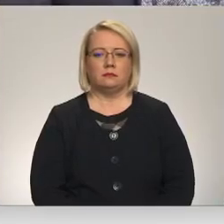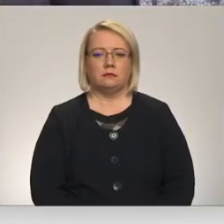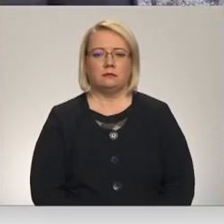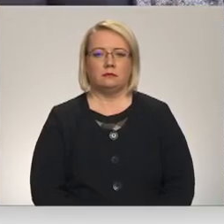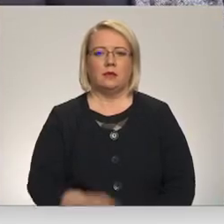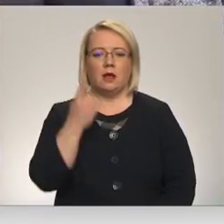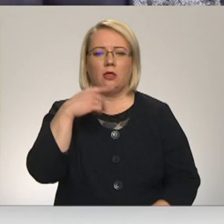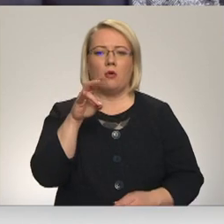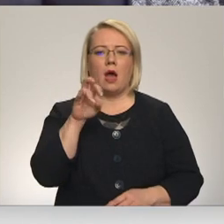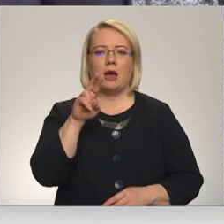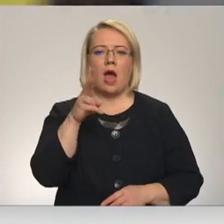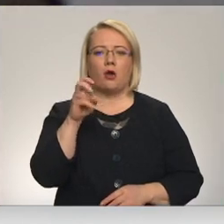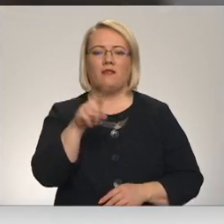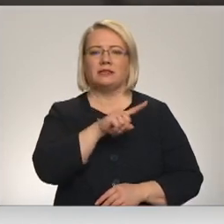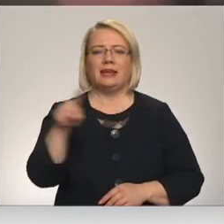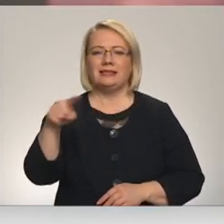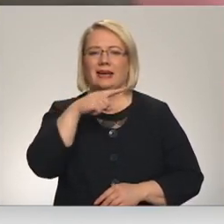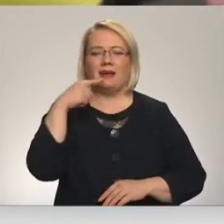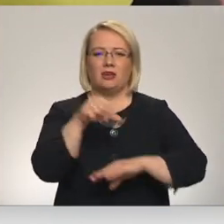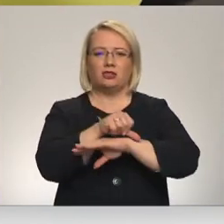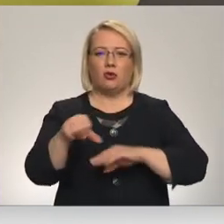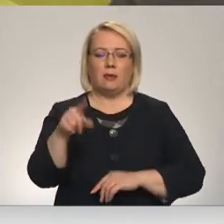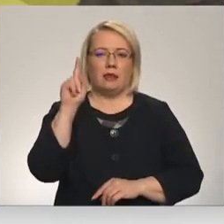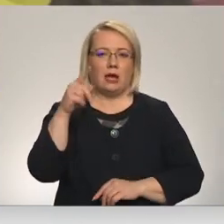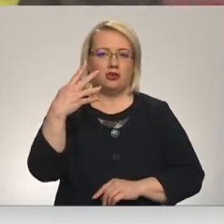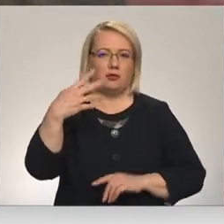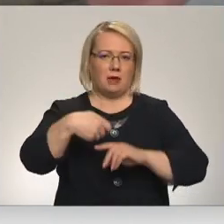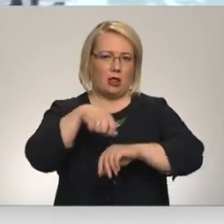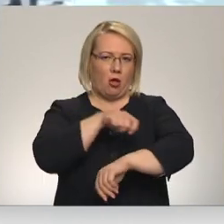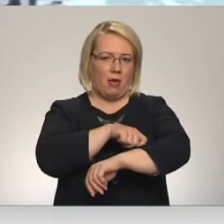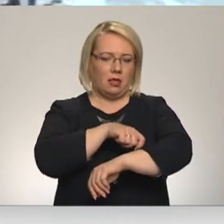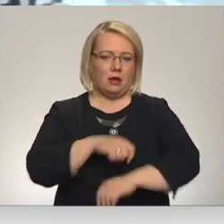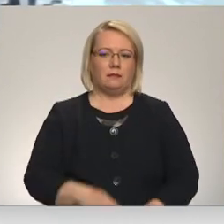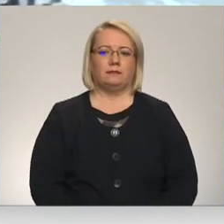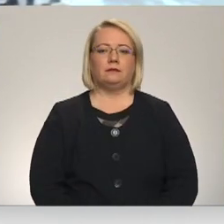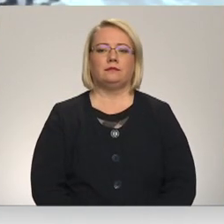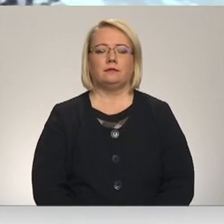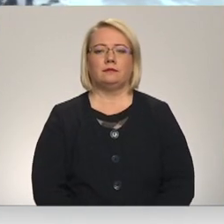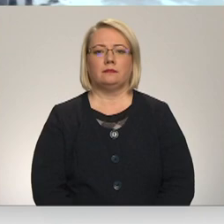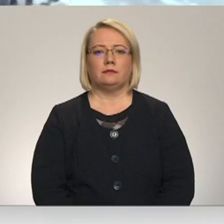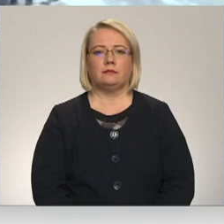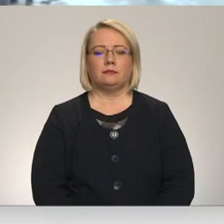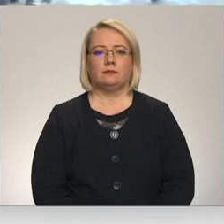No Harkovas līdz Krievijas robežai vien 40 kilometru.